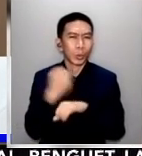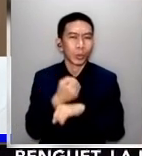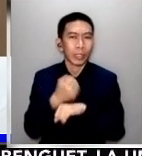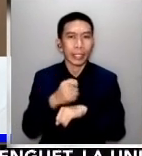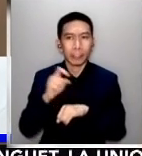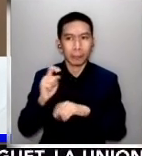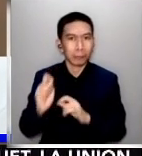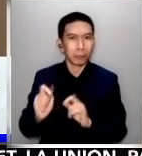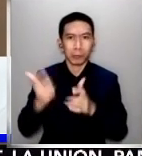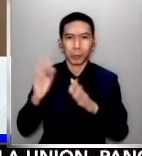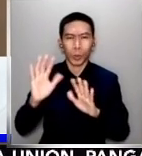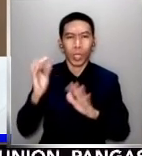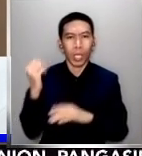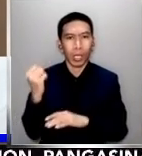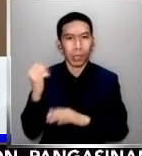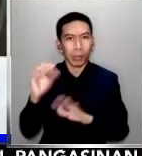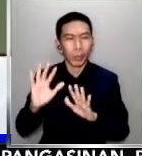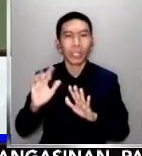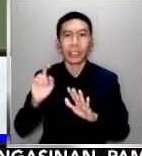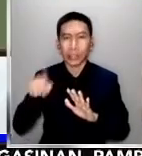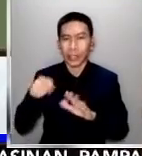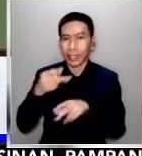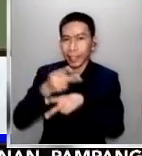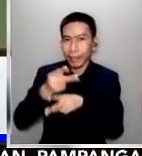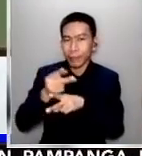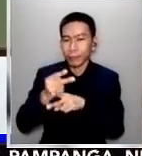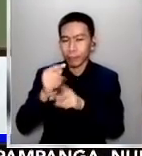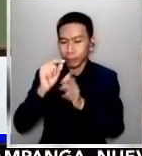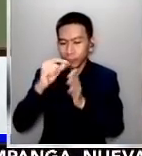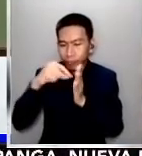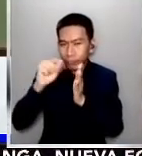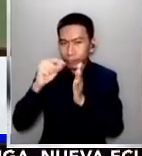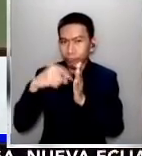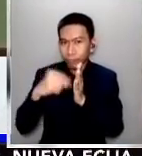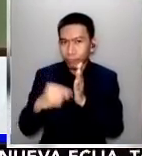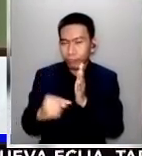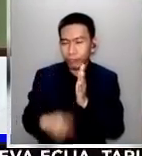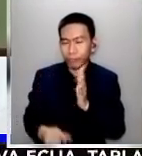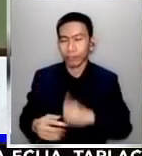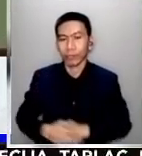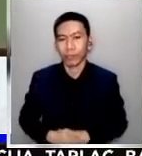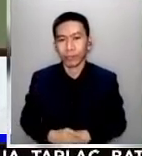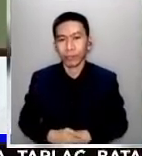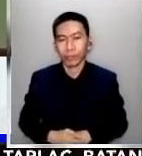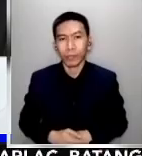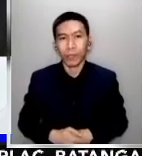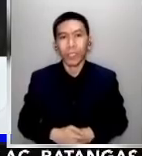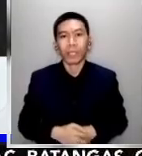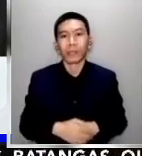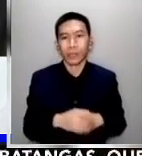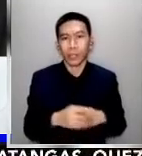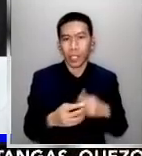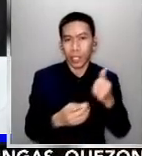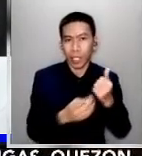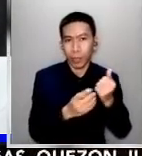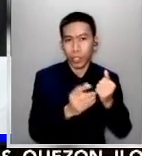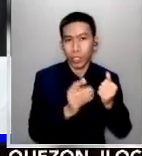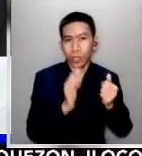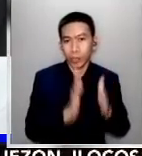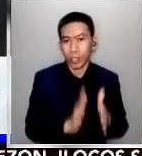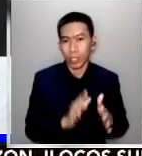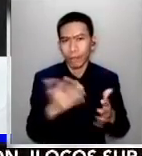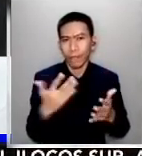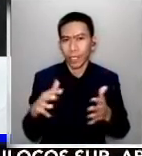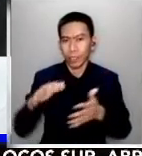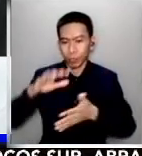we will be careful in indicting anybody. Nakita na raw ni Deputy Speaker Rodante Marcoleta ang preliminary report kung saan binanggit daw